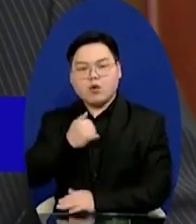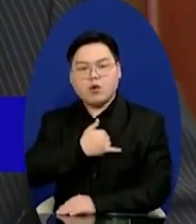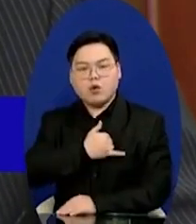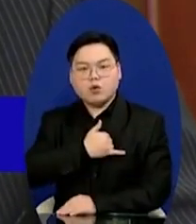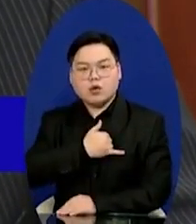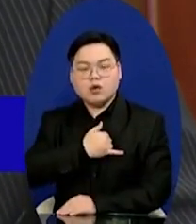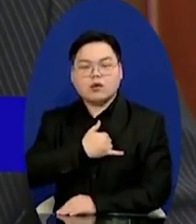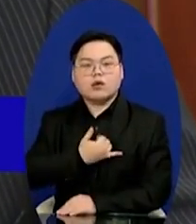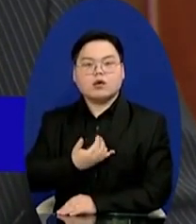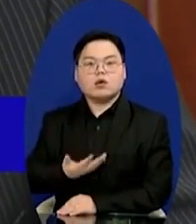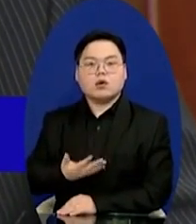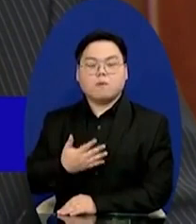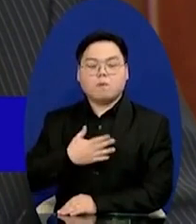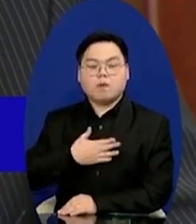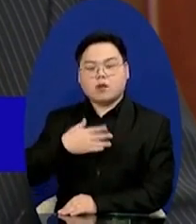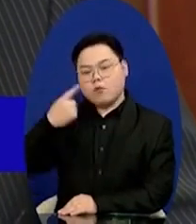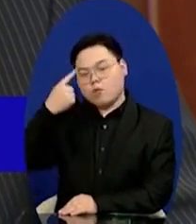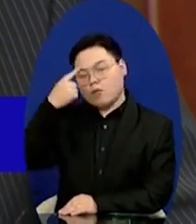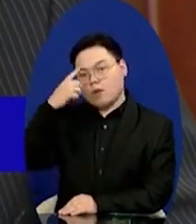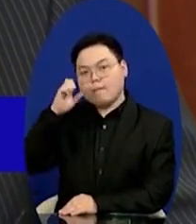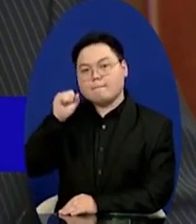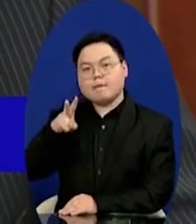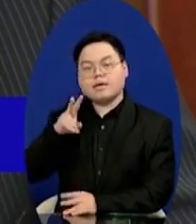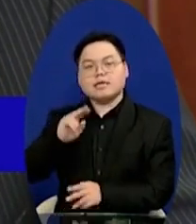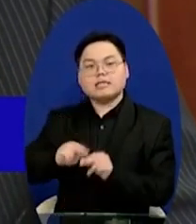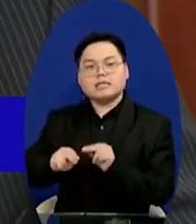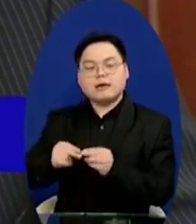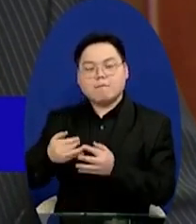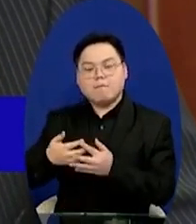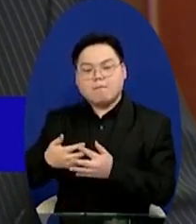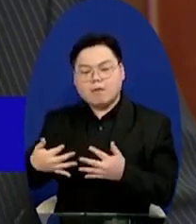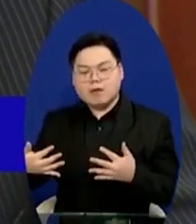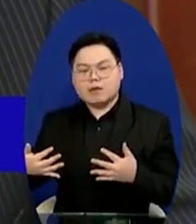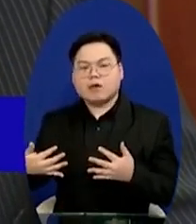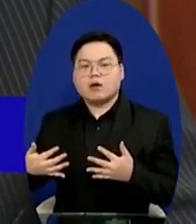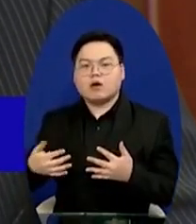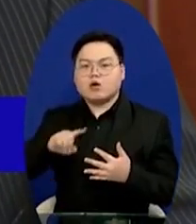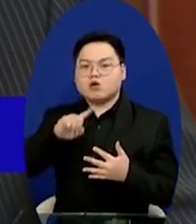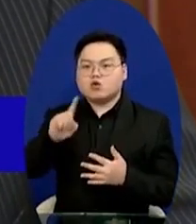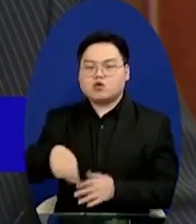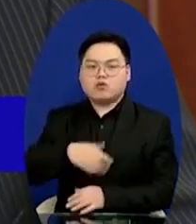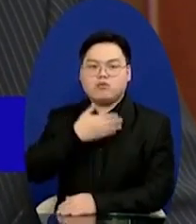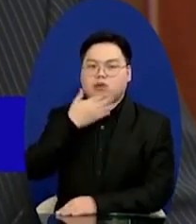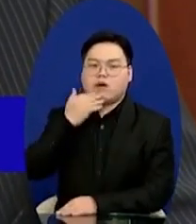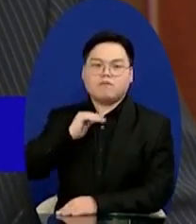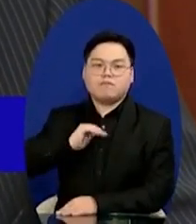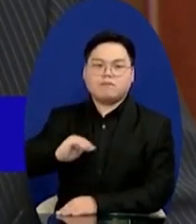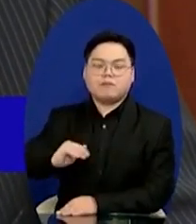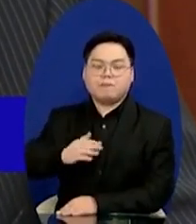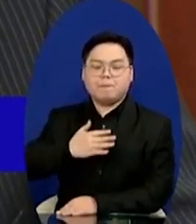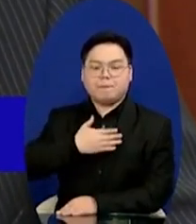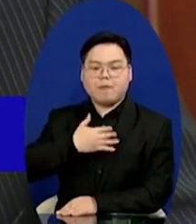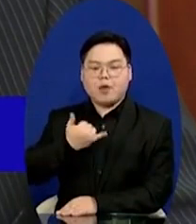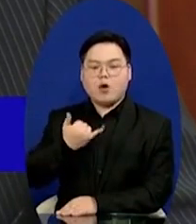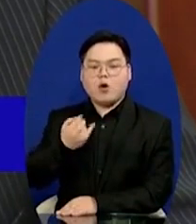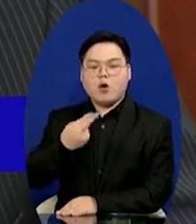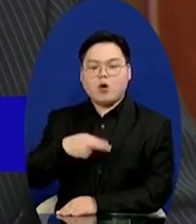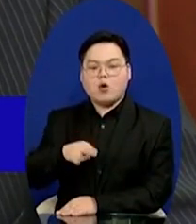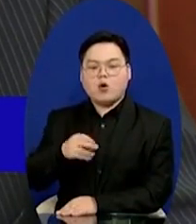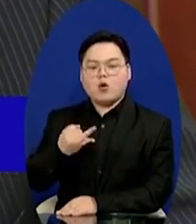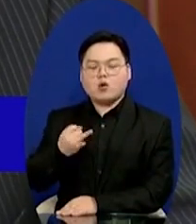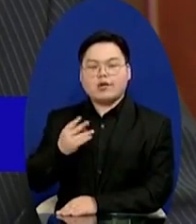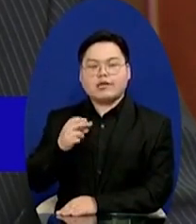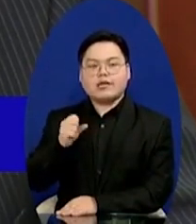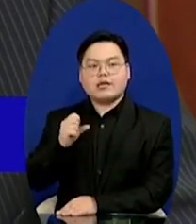хит манай Монгол банкны шалтын акт материалыг хөлөө зөвшөөрөхгүй байх, манай удирдамжийг хөлөө зөвшөөрөхгүй